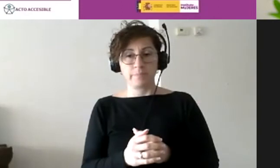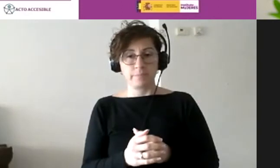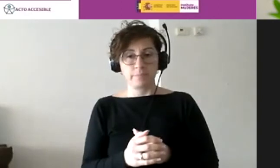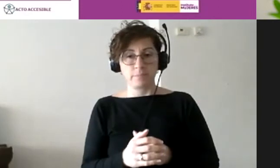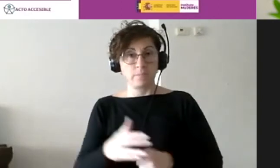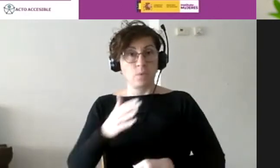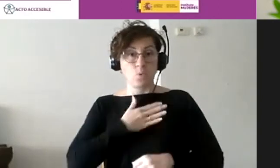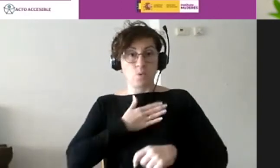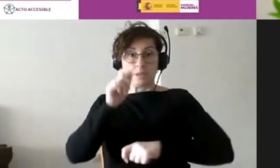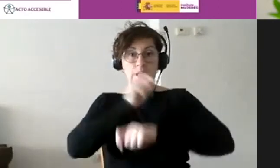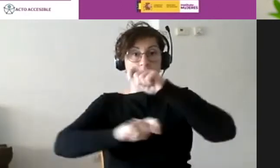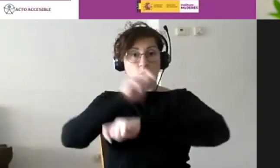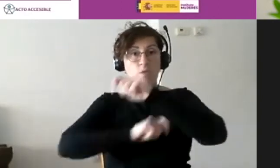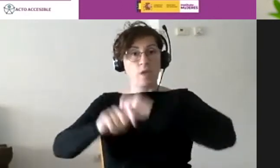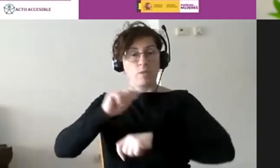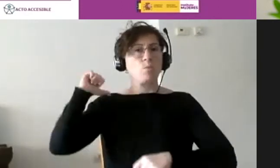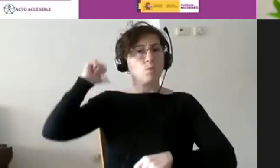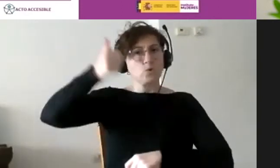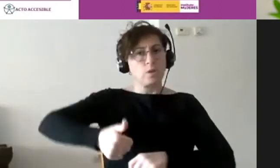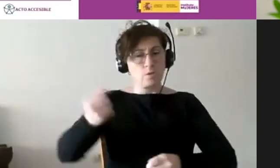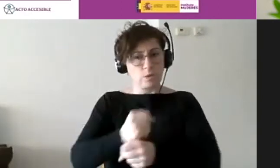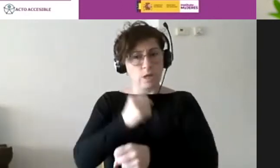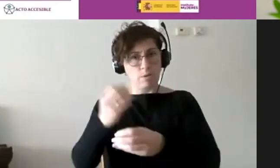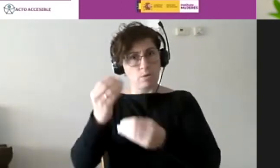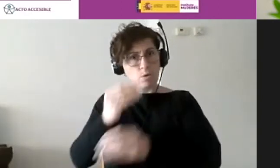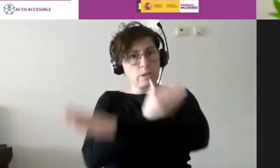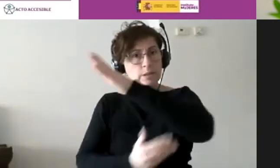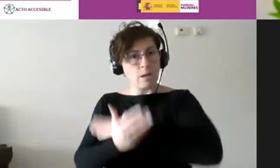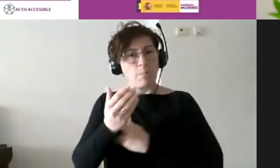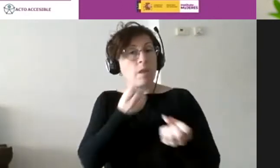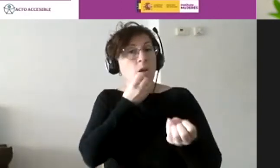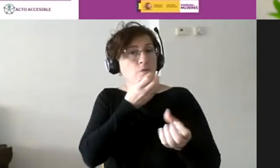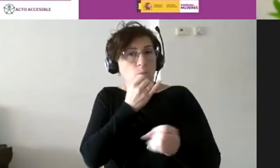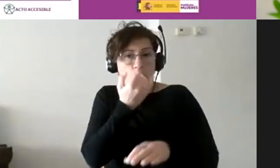needs. Ангеліна, вас попросили завершувати виступ, дуже мало часу.